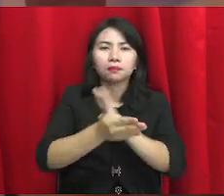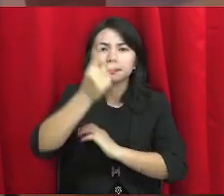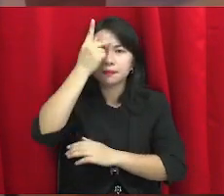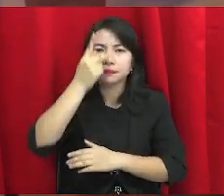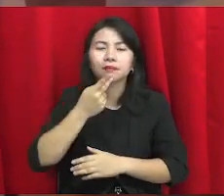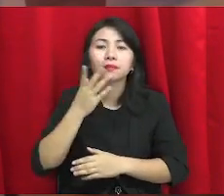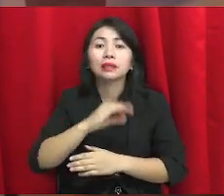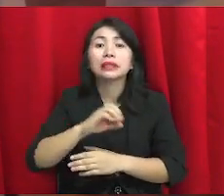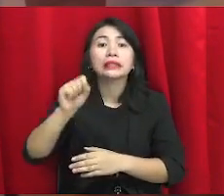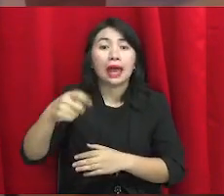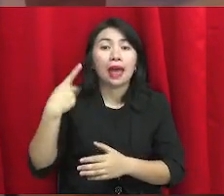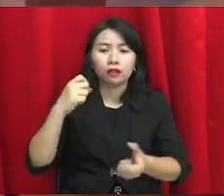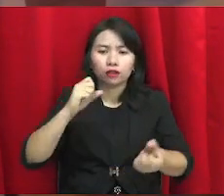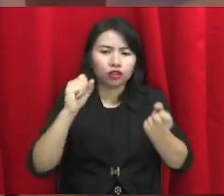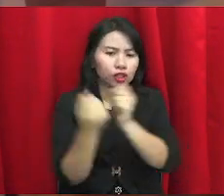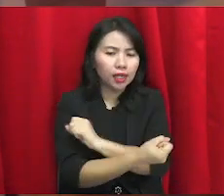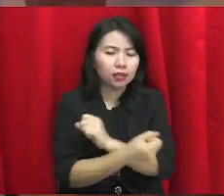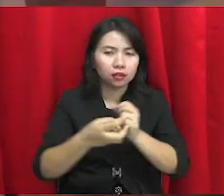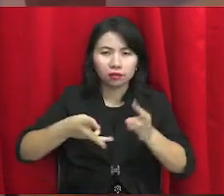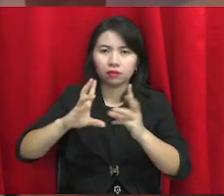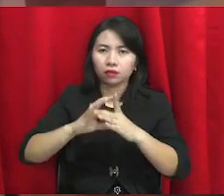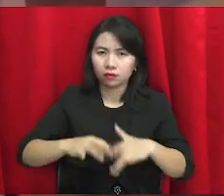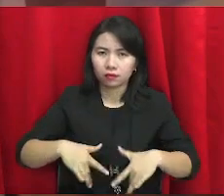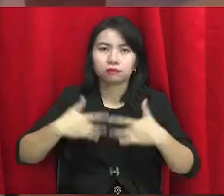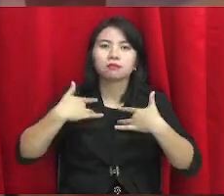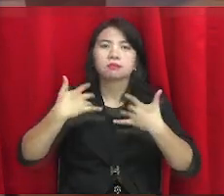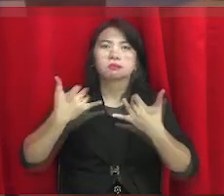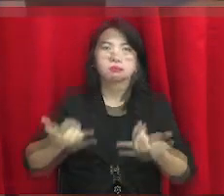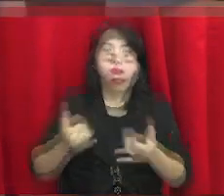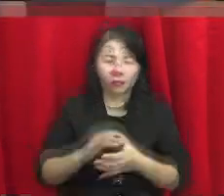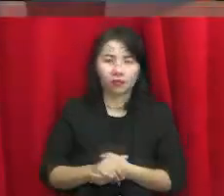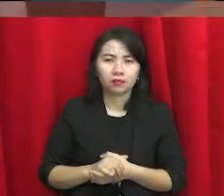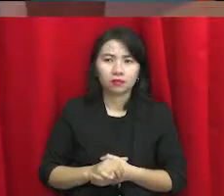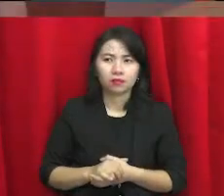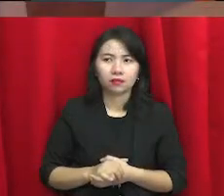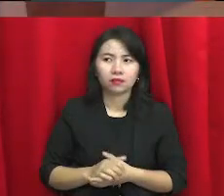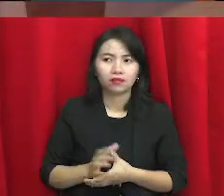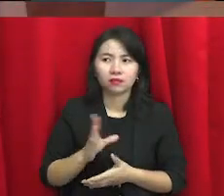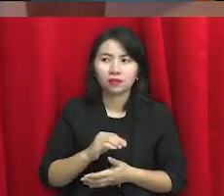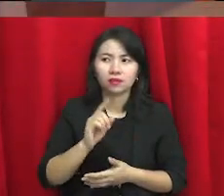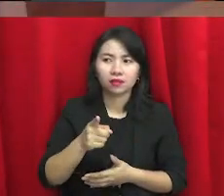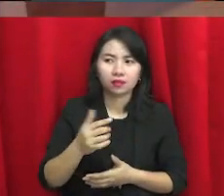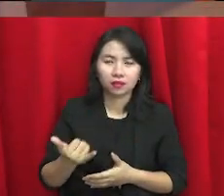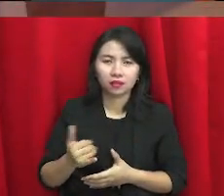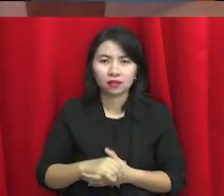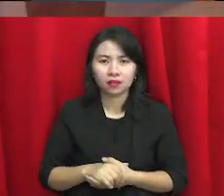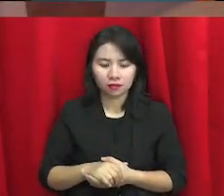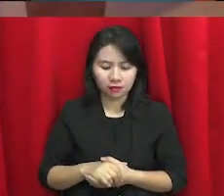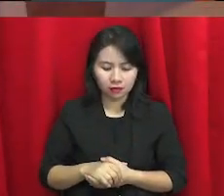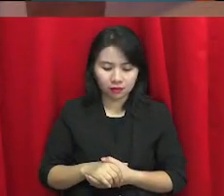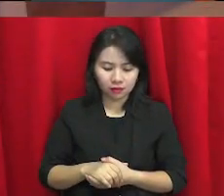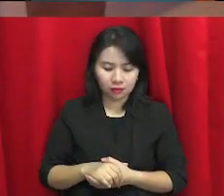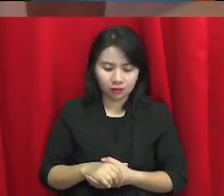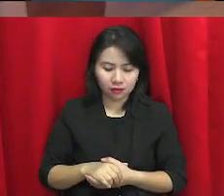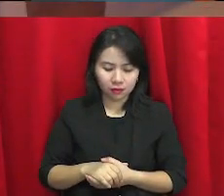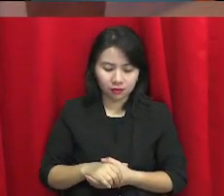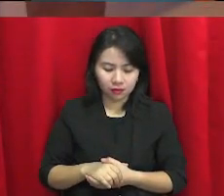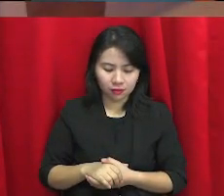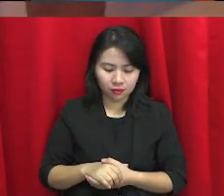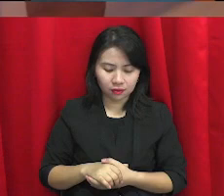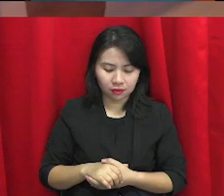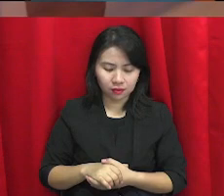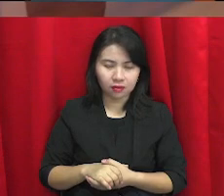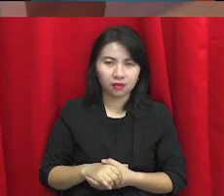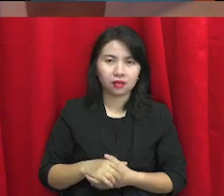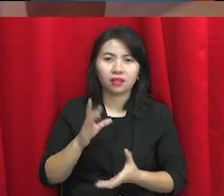ibang facing pa yun. Amen. Ibang face pa yun. Iba pa yung kailan dalawa ng asawa mo, iba pa yung yung kasama na